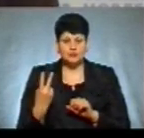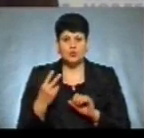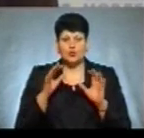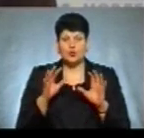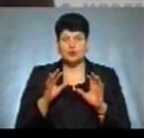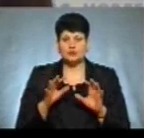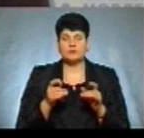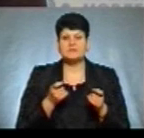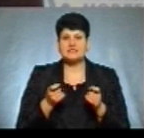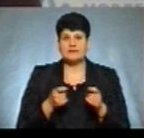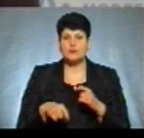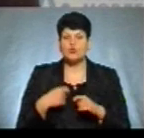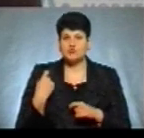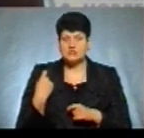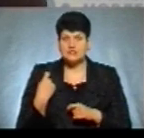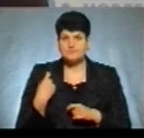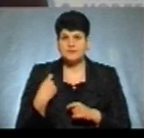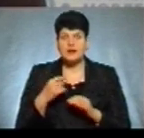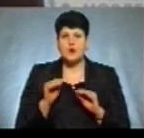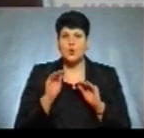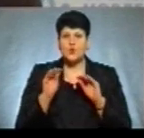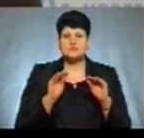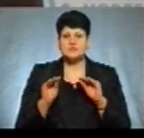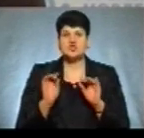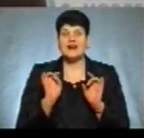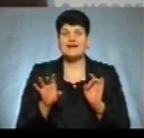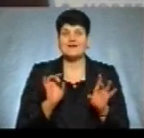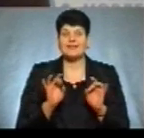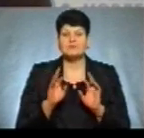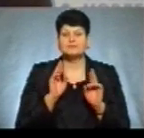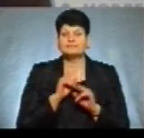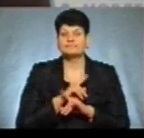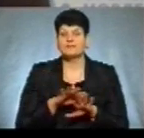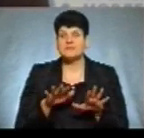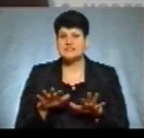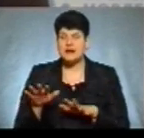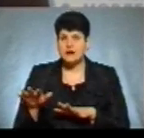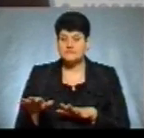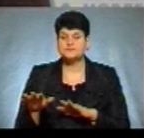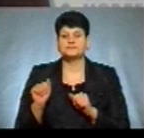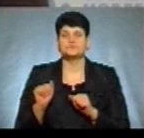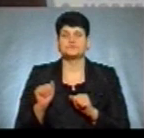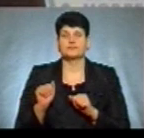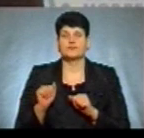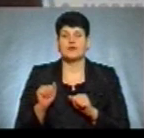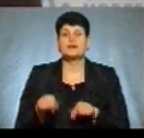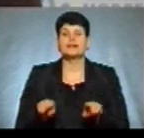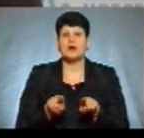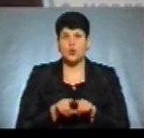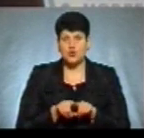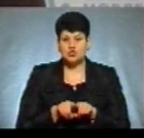про адміністративні правопорушення, розміщення реклами в несанкціонованих місцях. Ось і також